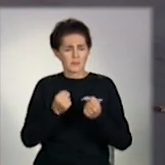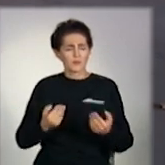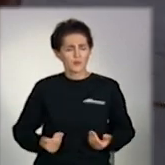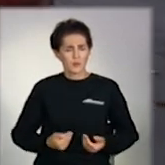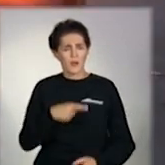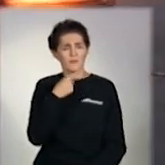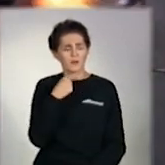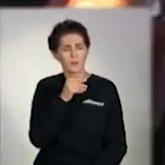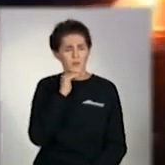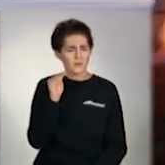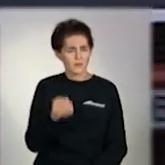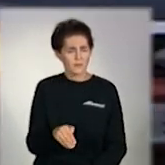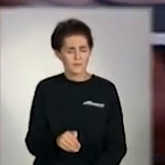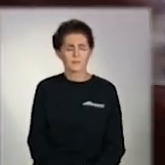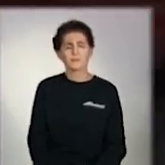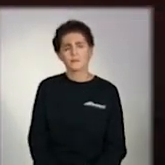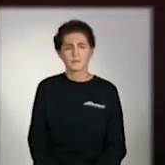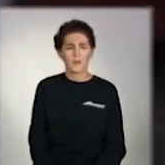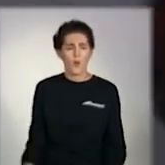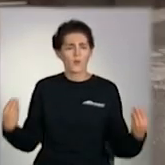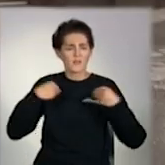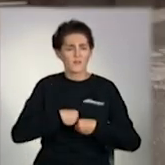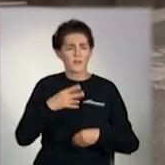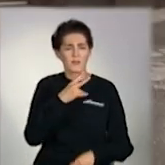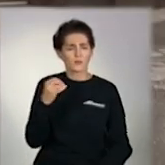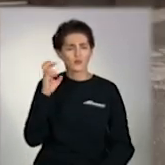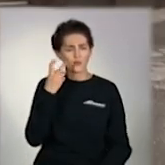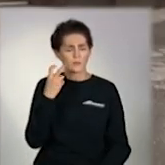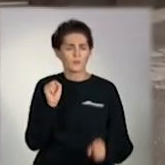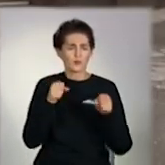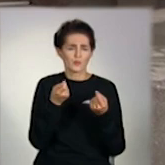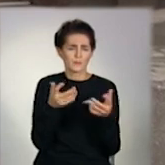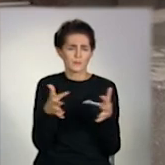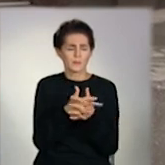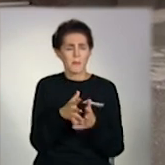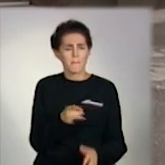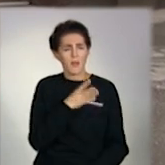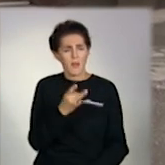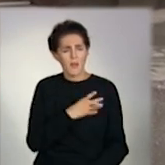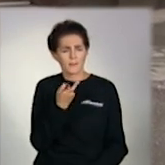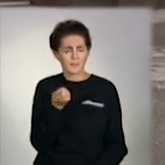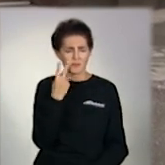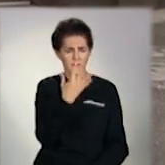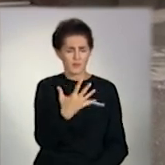фахівці. Надягати не чорний одяг, а білий та світлі відтінки.